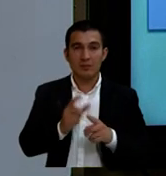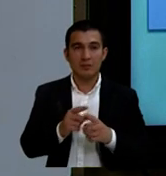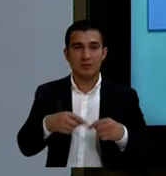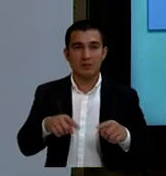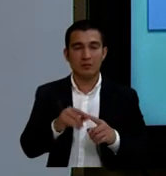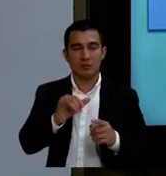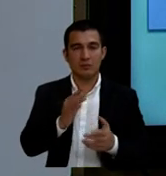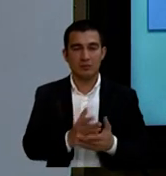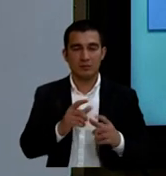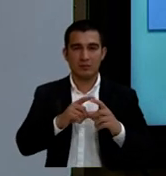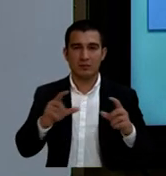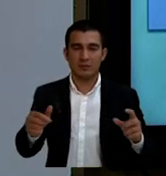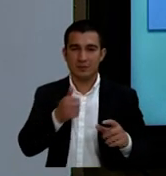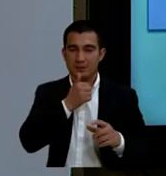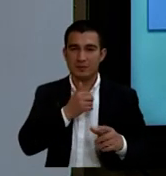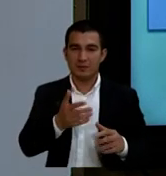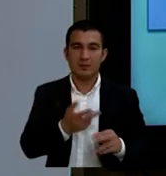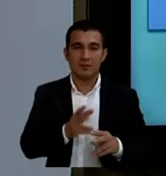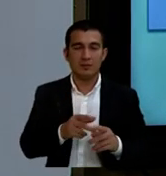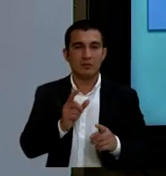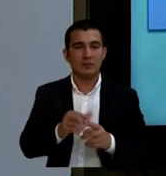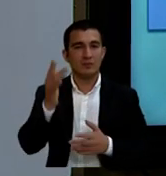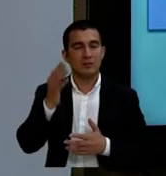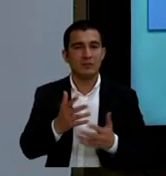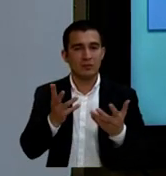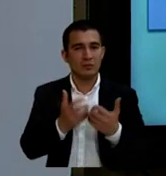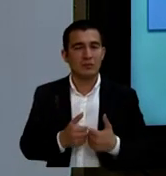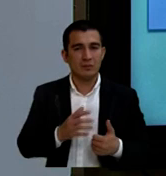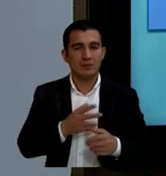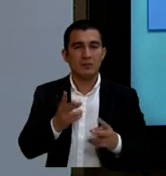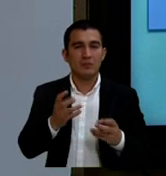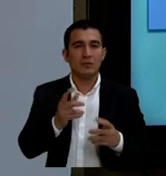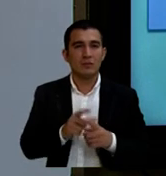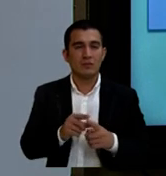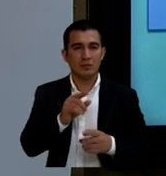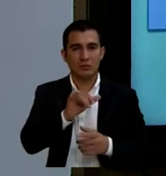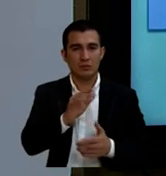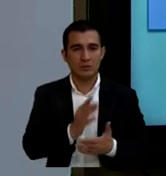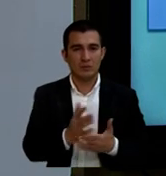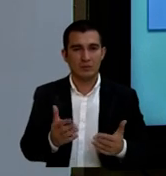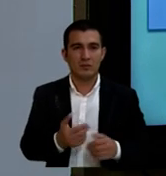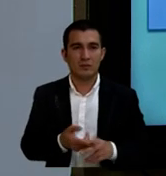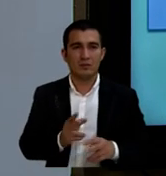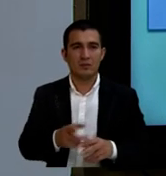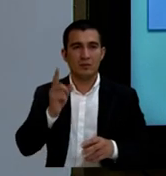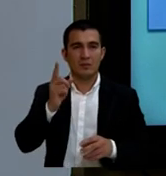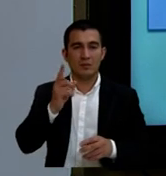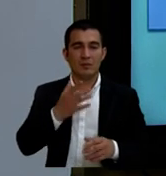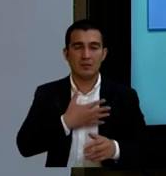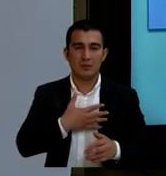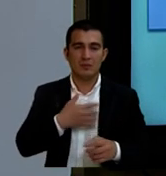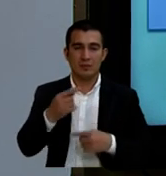yerda ishlatilgan? Yuqorida hozir sanaganlarimizdan qaysi biri ishlatildi ekan? Qadim yurtga qaytsin